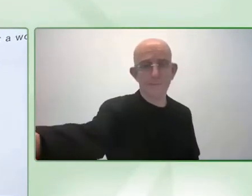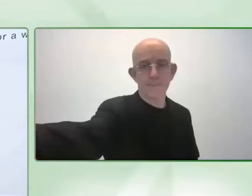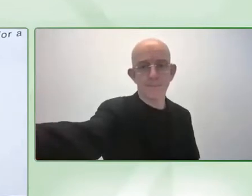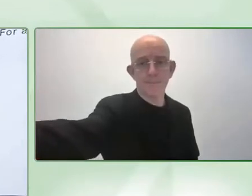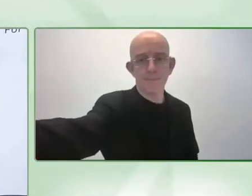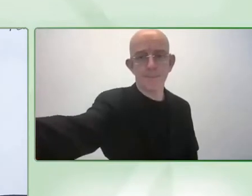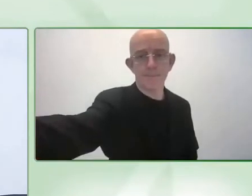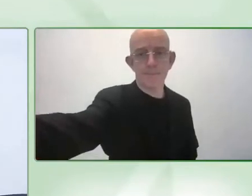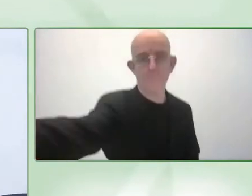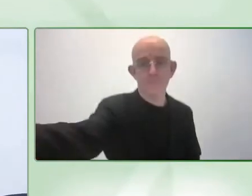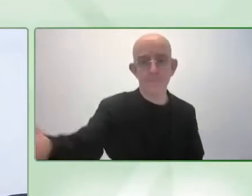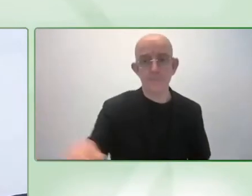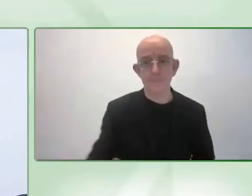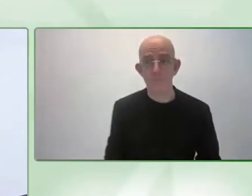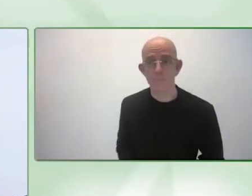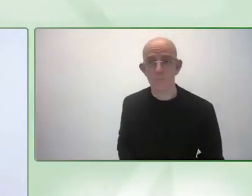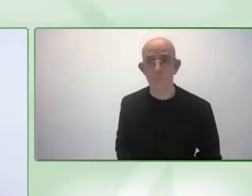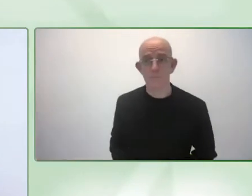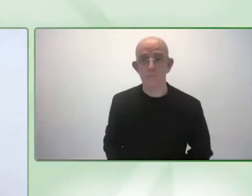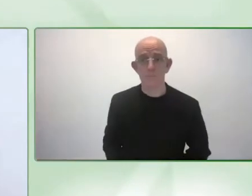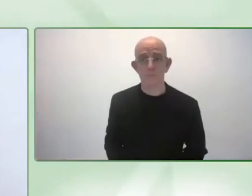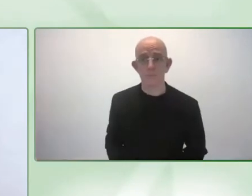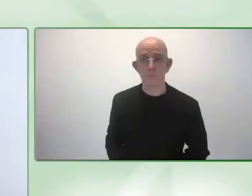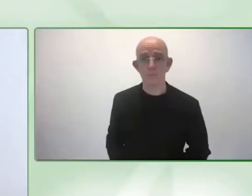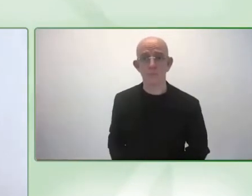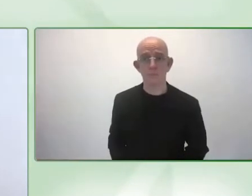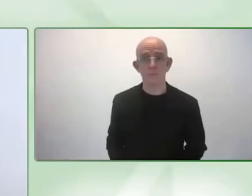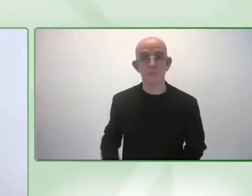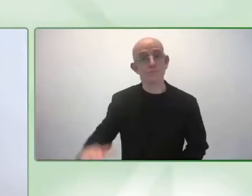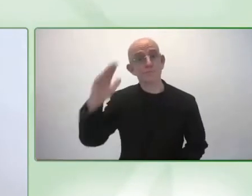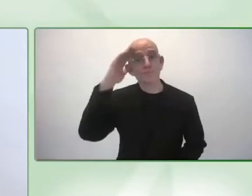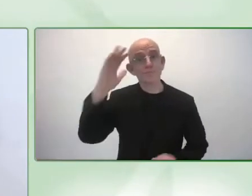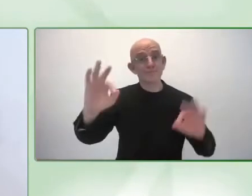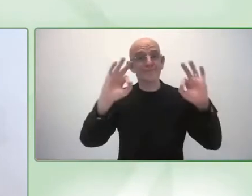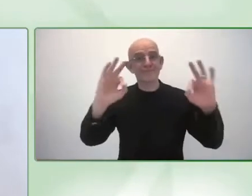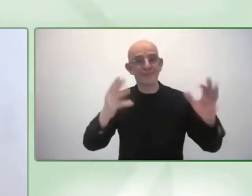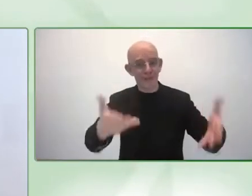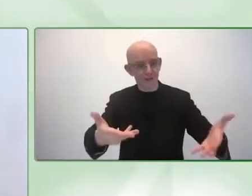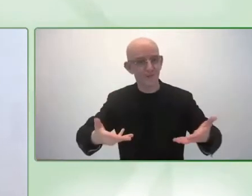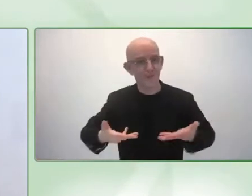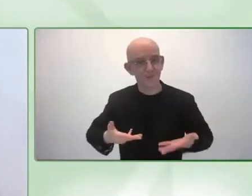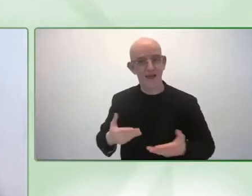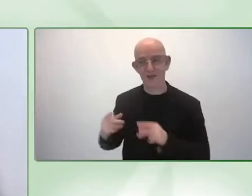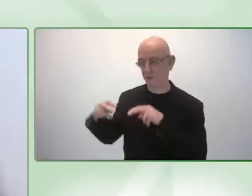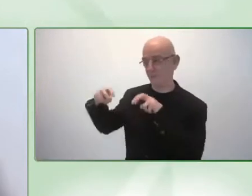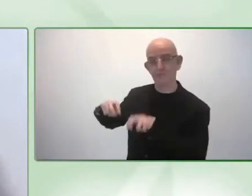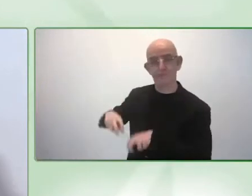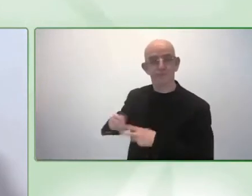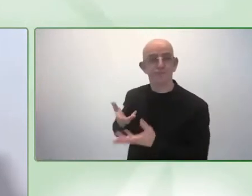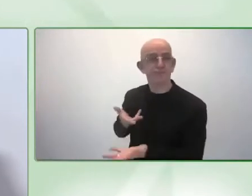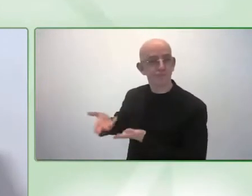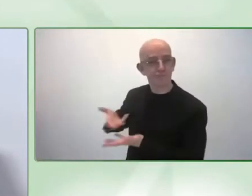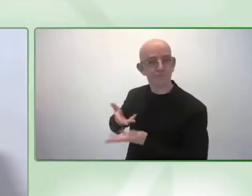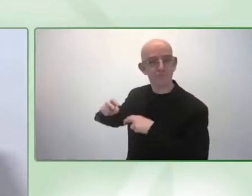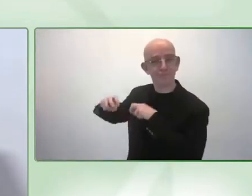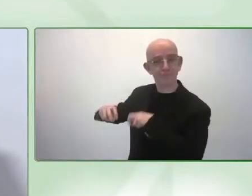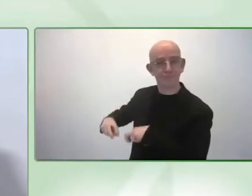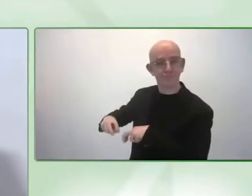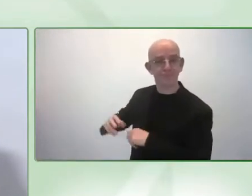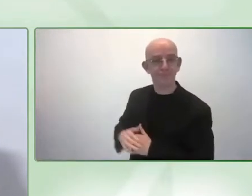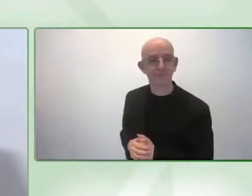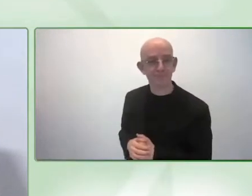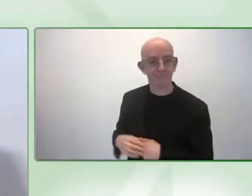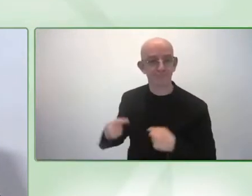we are here with Oswald Köhlerer, and just so that you know, the following session will be held in German. So we will be